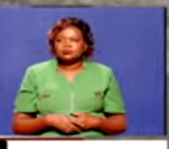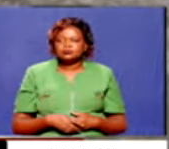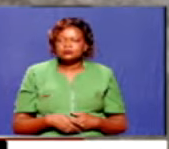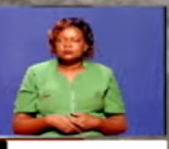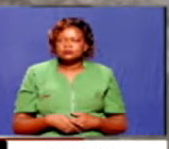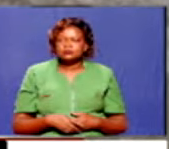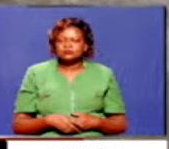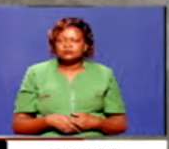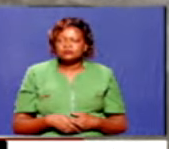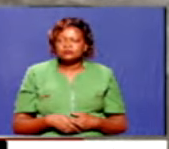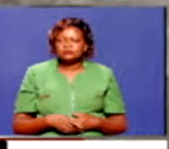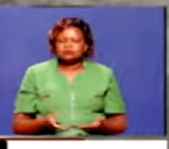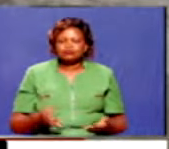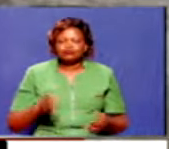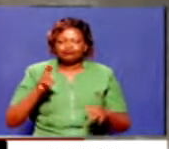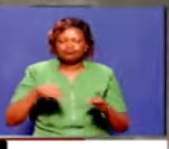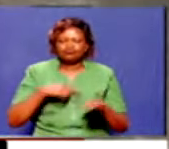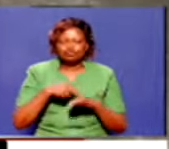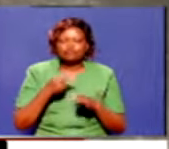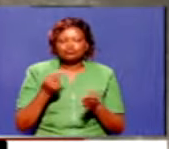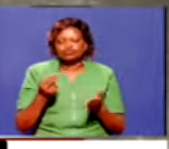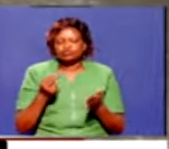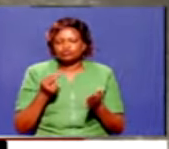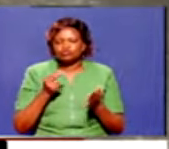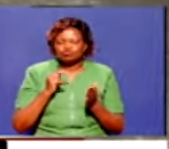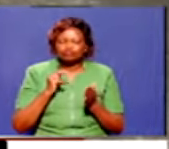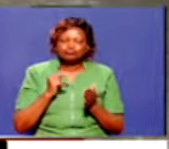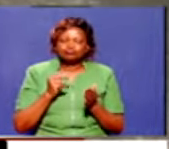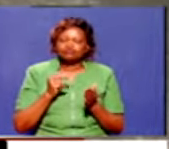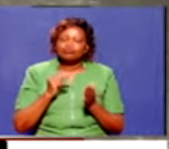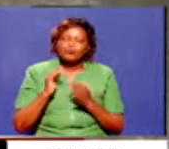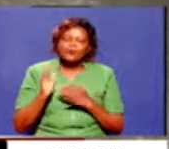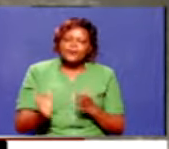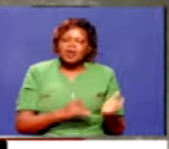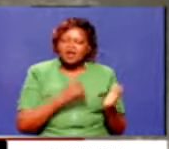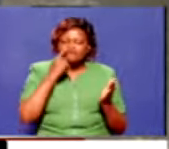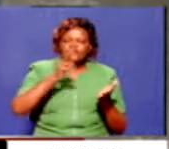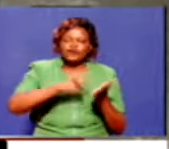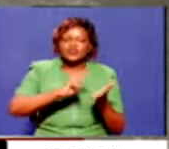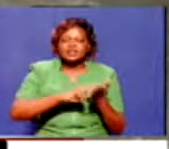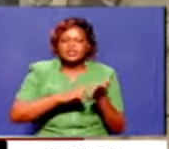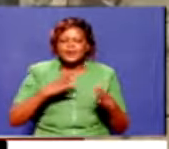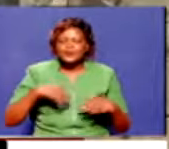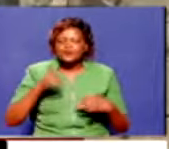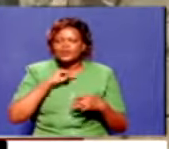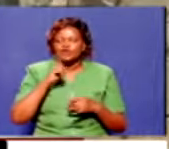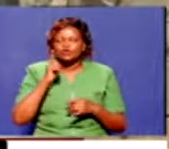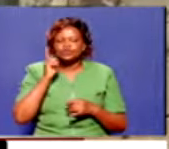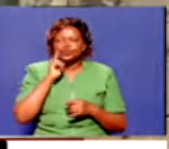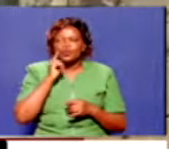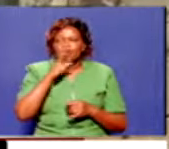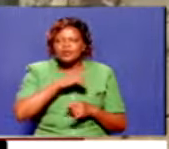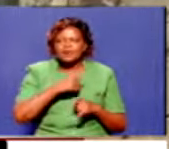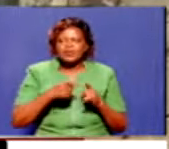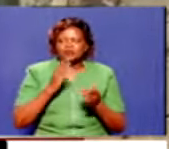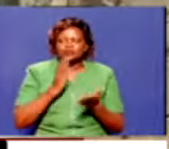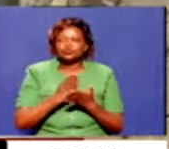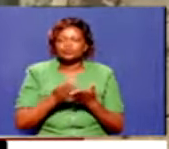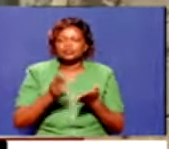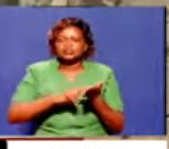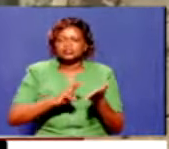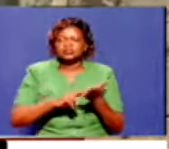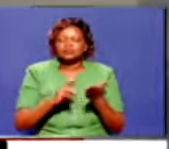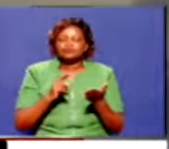Shughuli ya kitaifa ya kuwasajili wapiga kura wapya itakamilika kesho jioni, hata ingawa usajili kwenye maeneo bunge